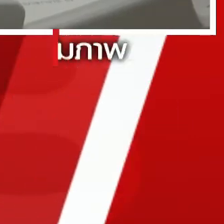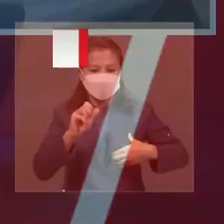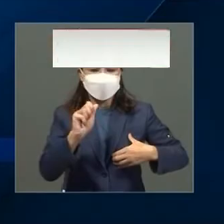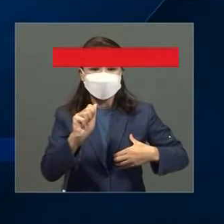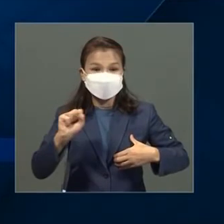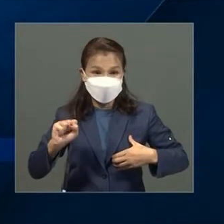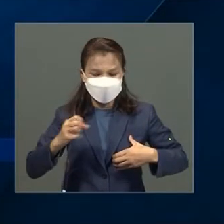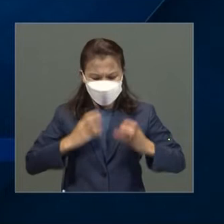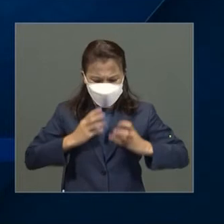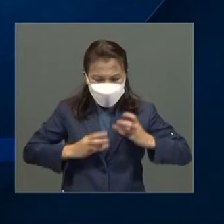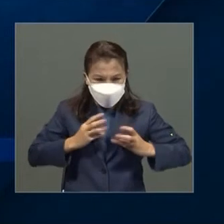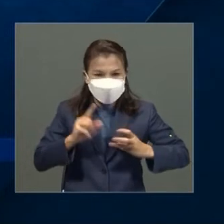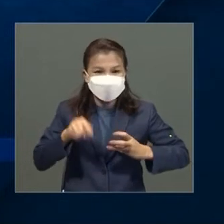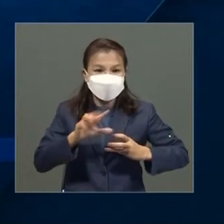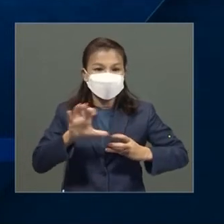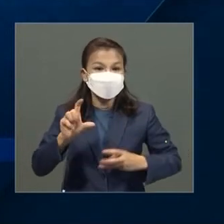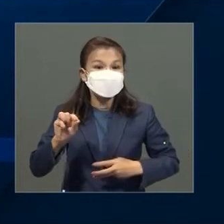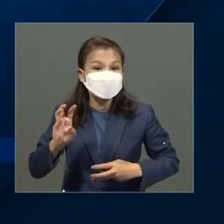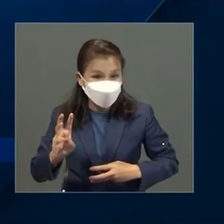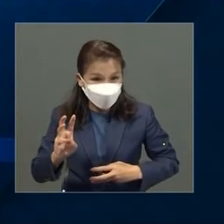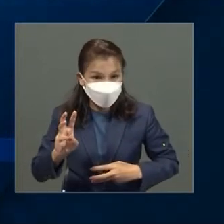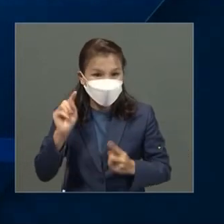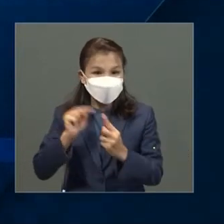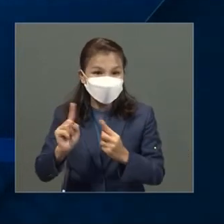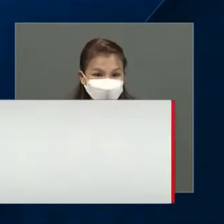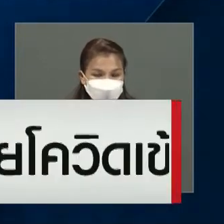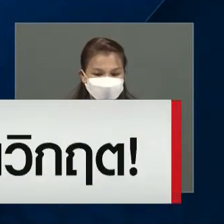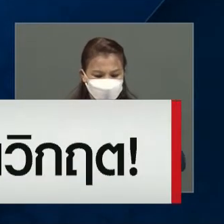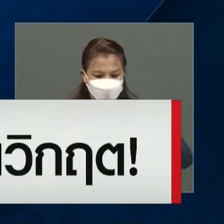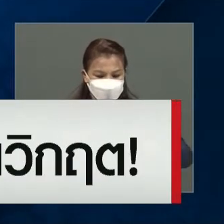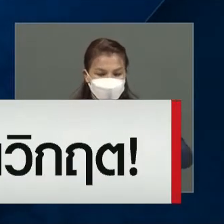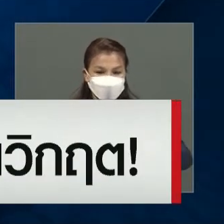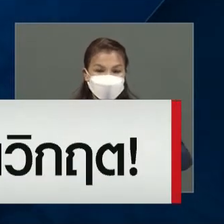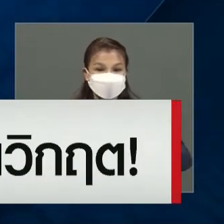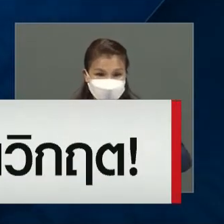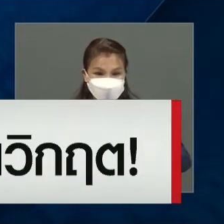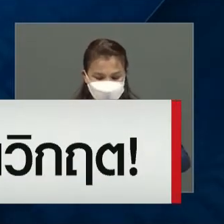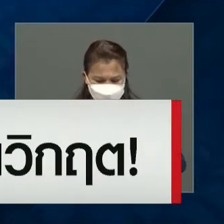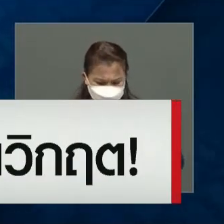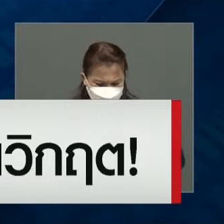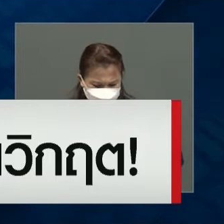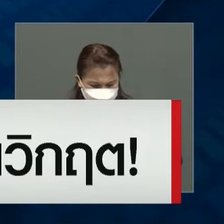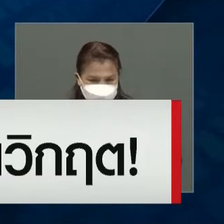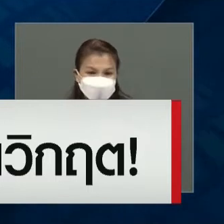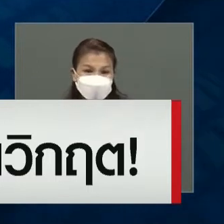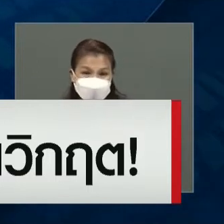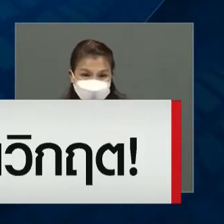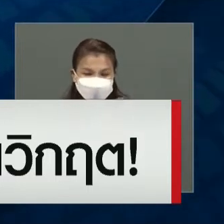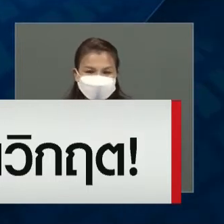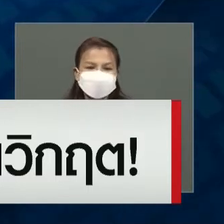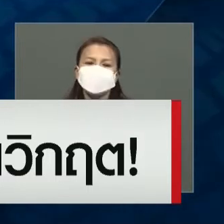อ่ะมารับเลยนะคะคำว่าวิกฤตเลยค่ะสำหรับคุณหมอทวีศิลป์วิษณุโยธินบวกวิกฤติโดยเฉพาะพื้นที่